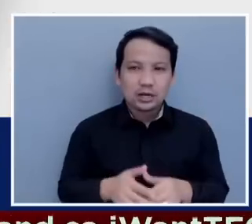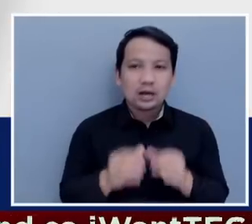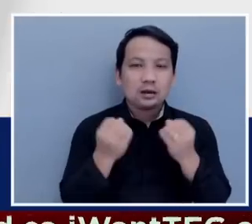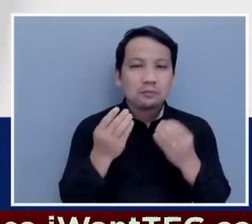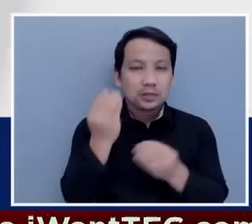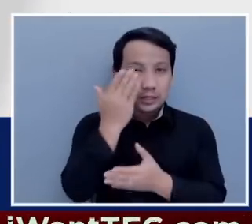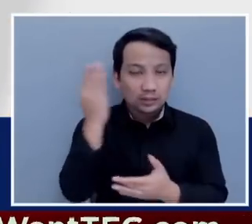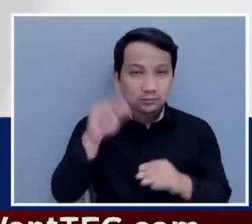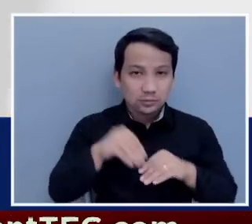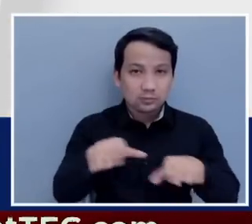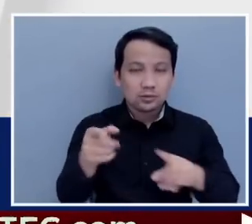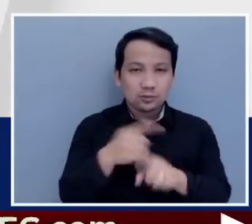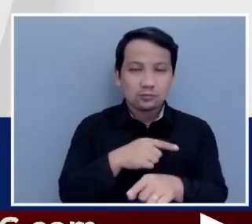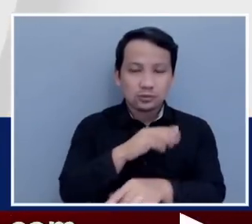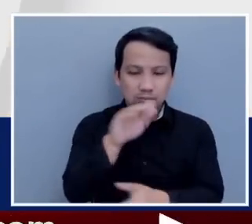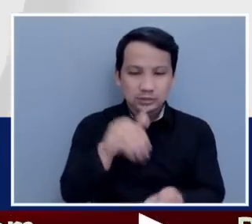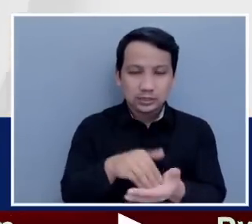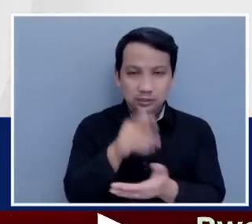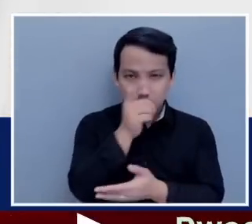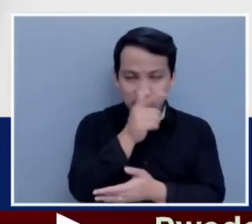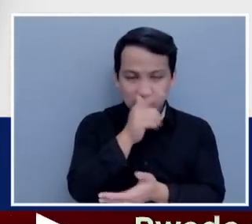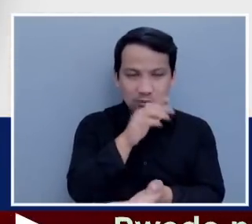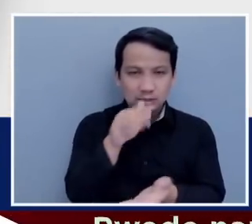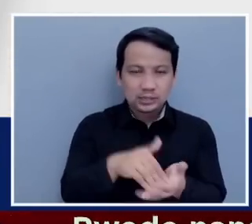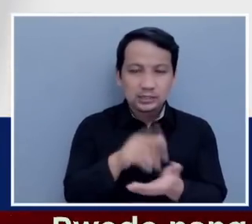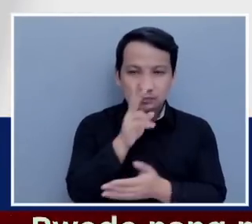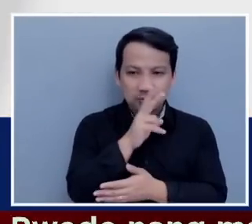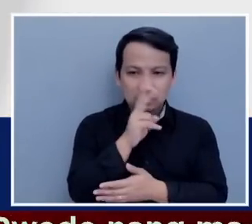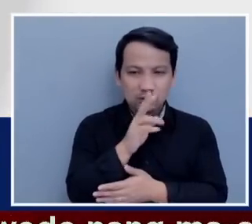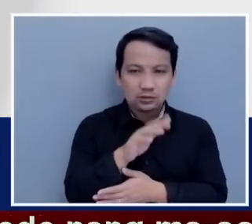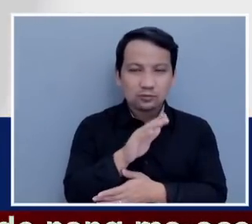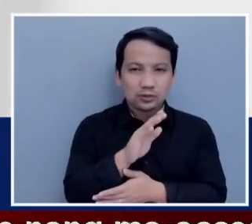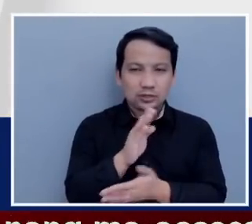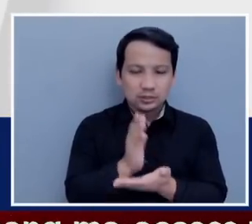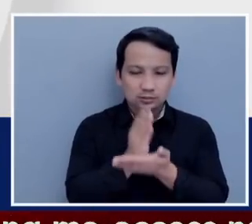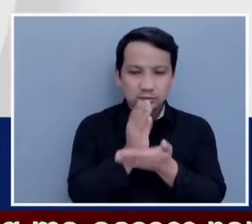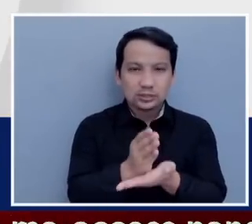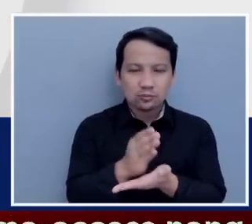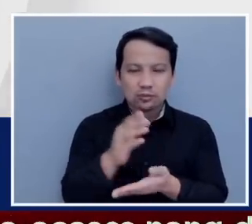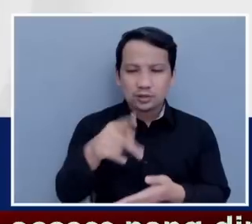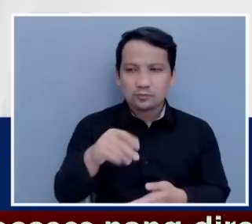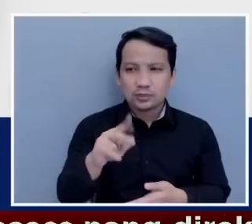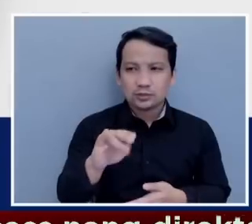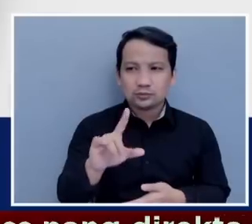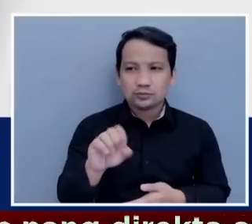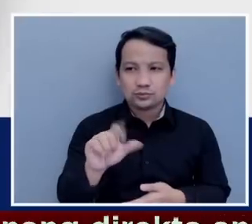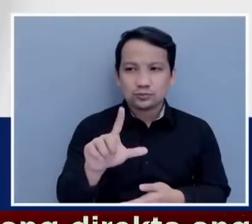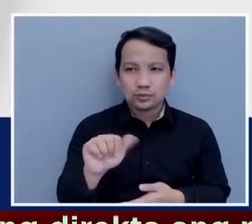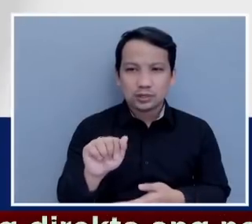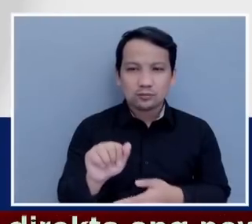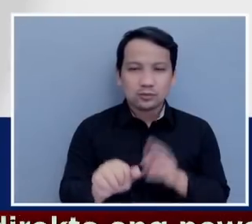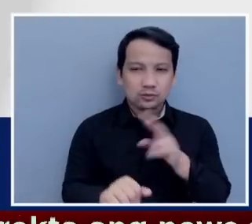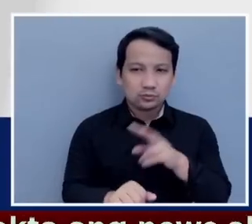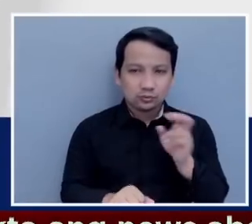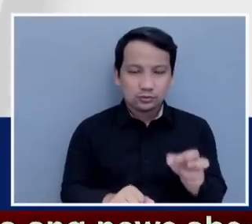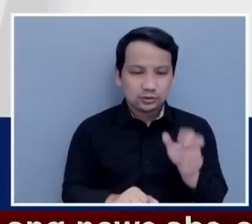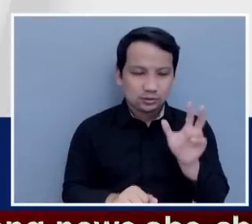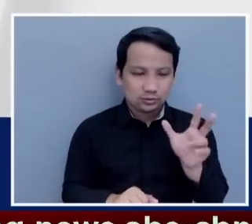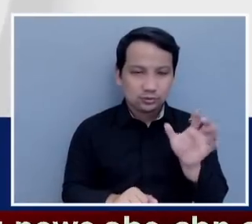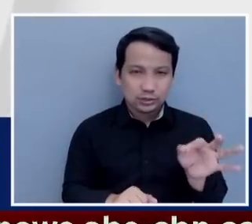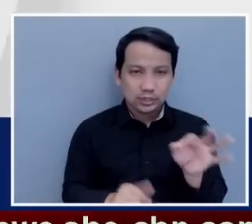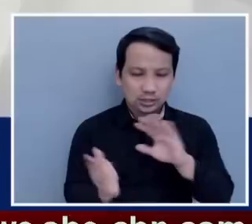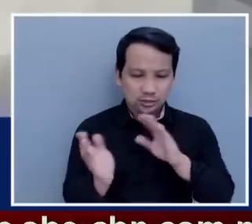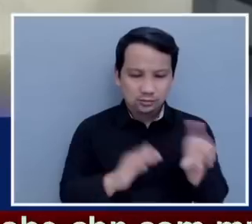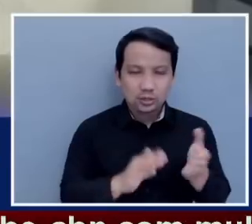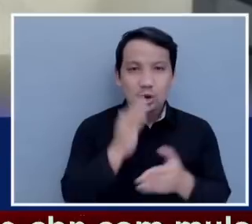kaso ay mula sa Central Luzon, Central Visayas at Zamboanga Peninsula. 239 ang naitalang namatay dahil